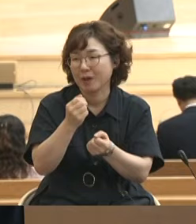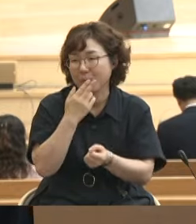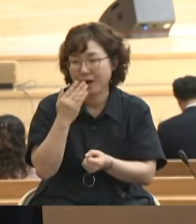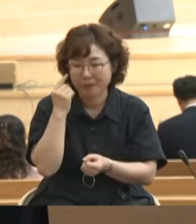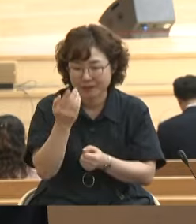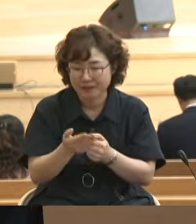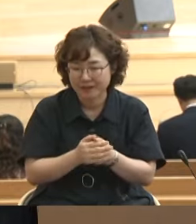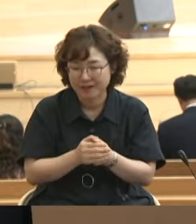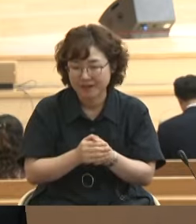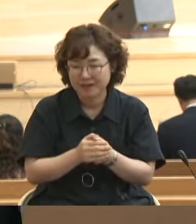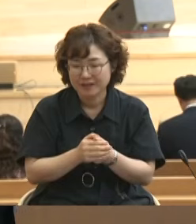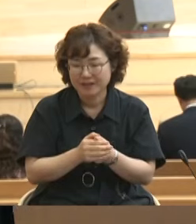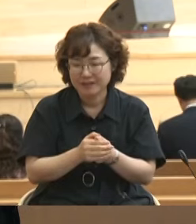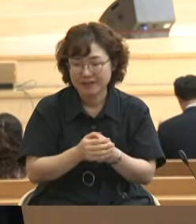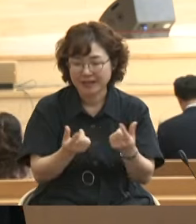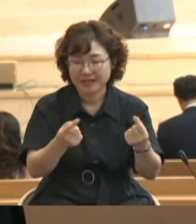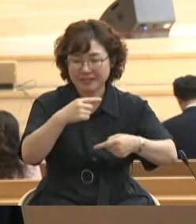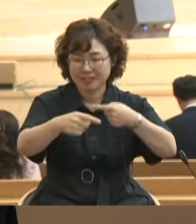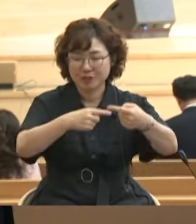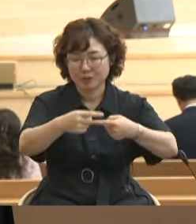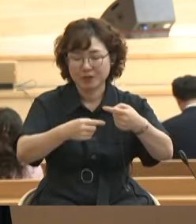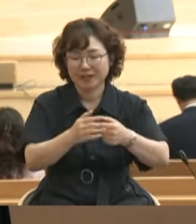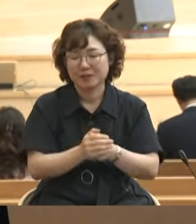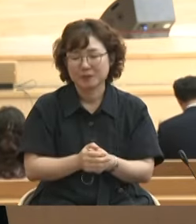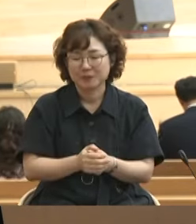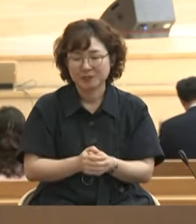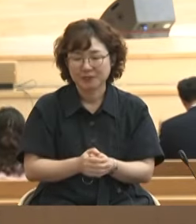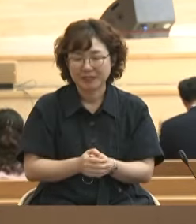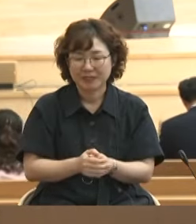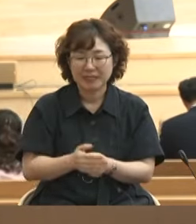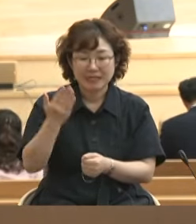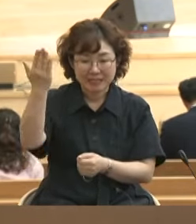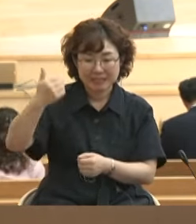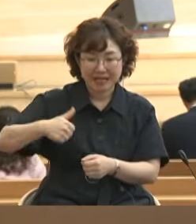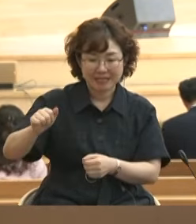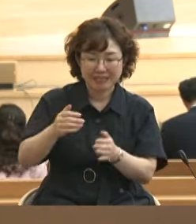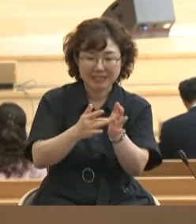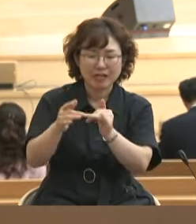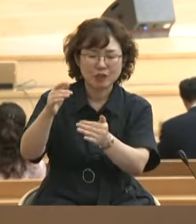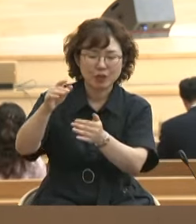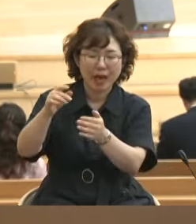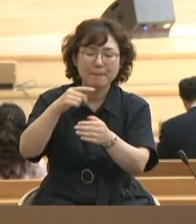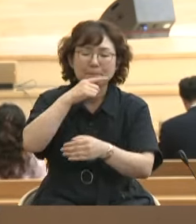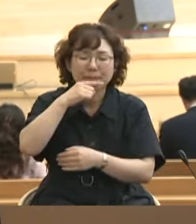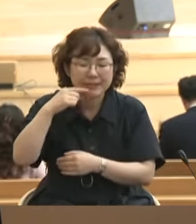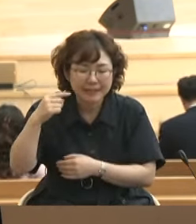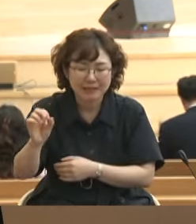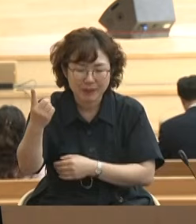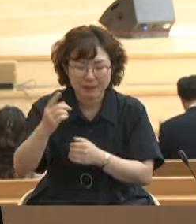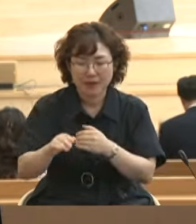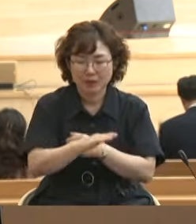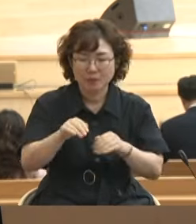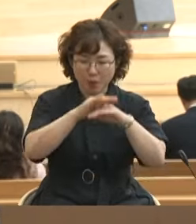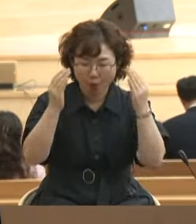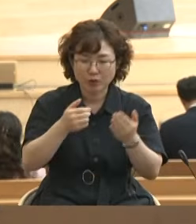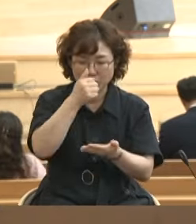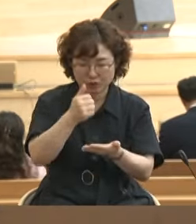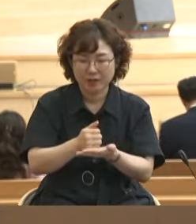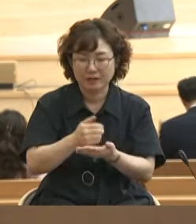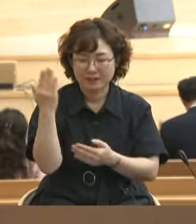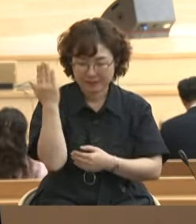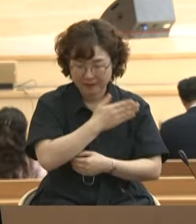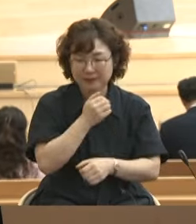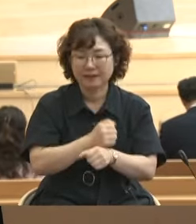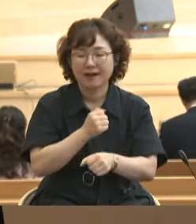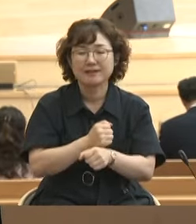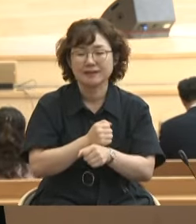같이 읽을까요? 요한일서에 나옵니다. 같이 시작. 그 아들 예수의 피가 우리를 모든 죄에서